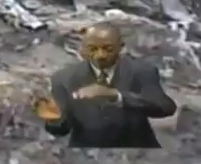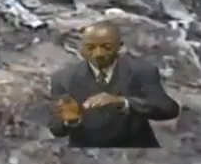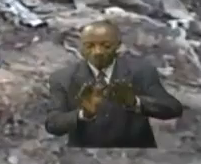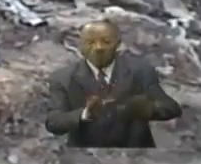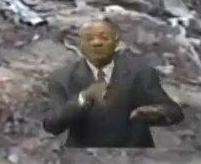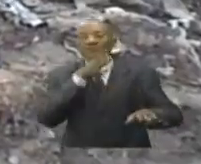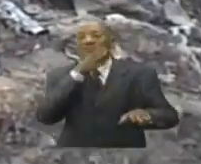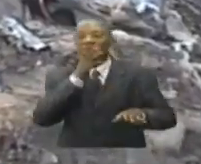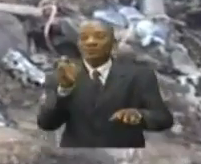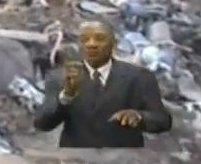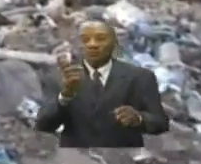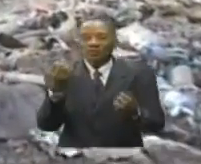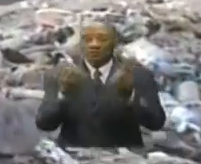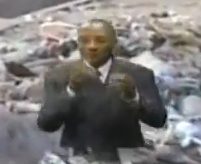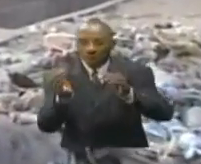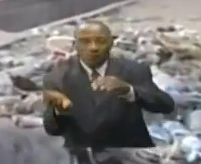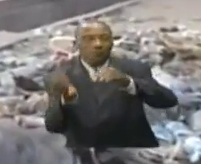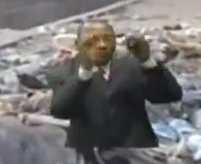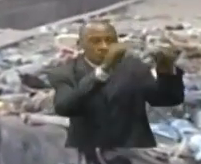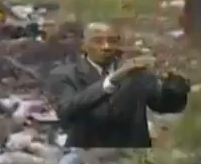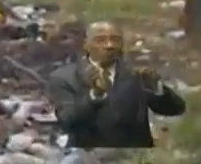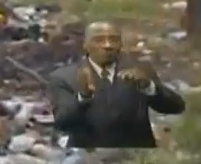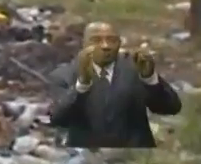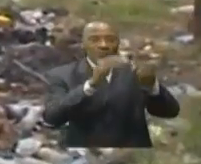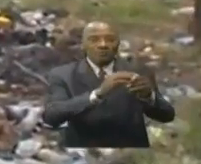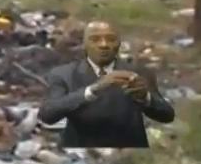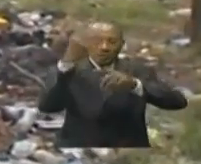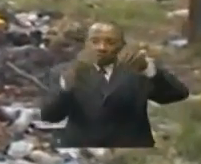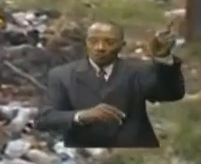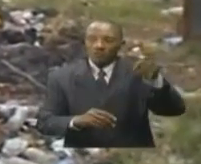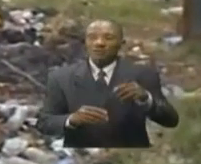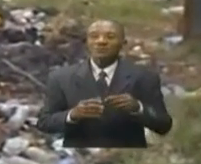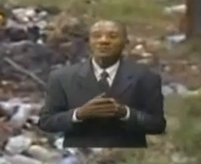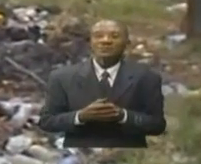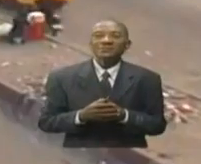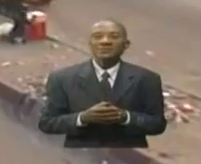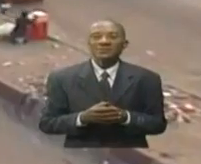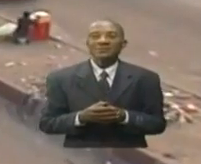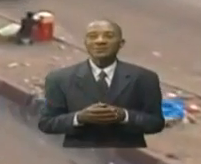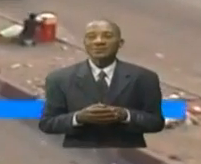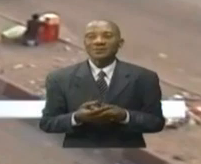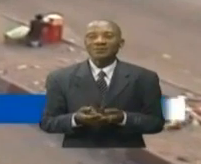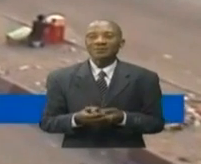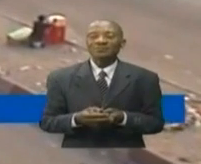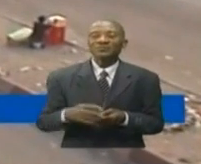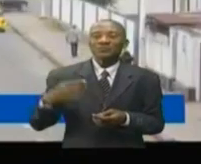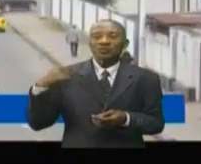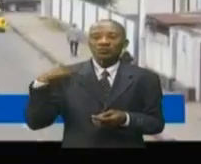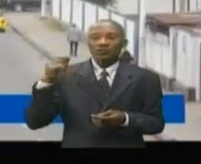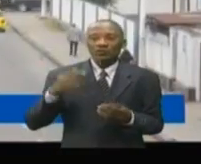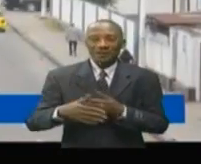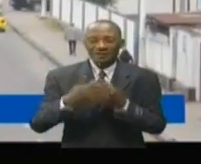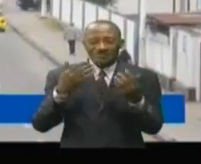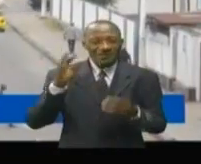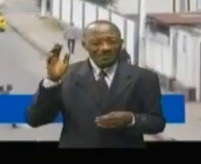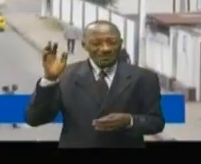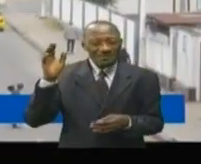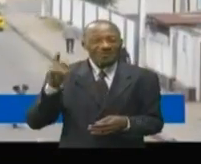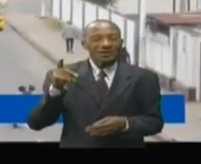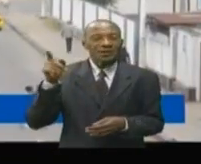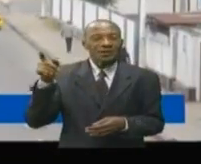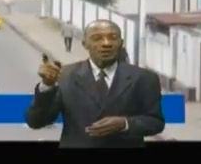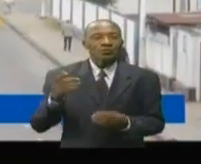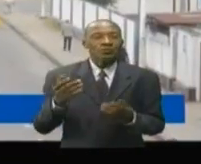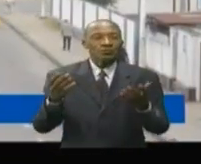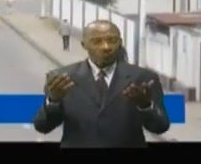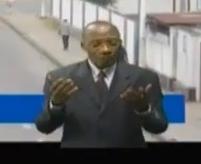tâches d'assainissement pour une bonne politique environnementale prônée par les gouverneurs de la ville-province de Kinshasa, Gentiman Ngobila, à